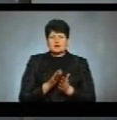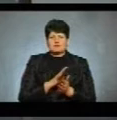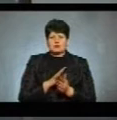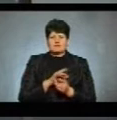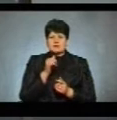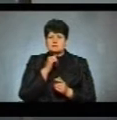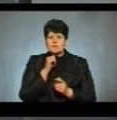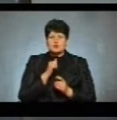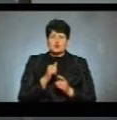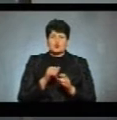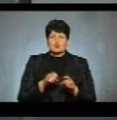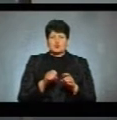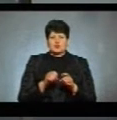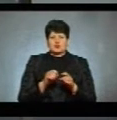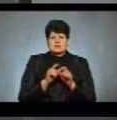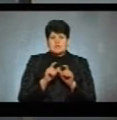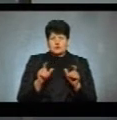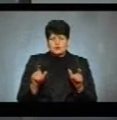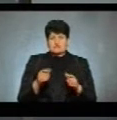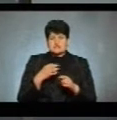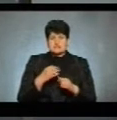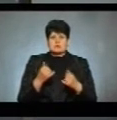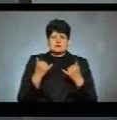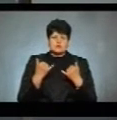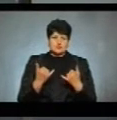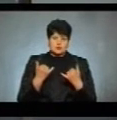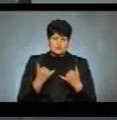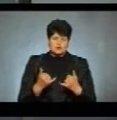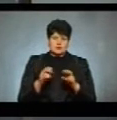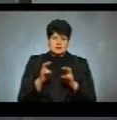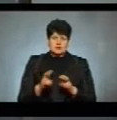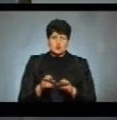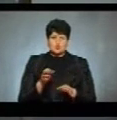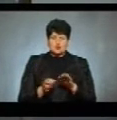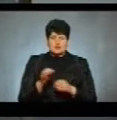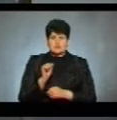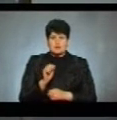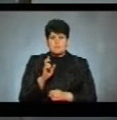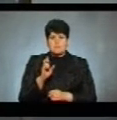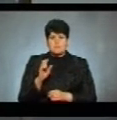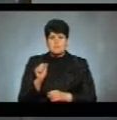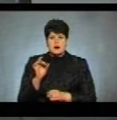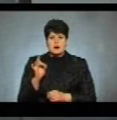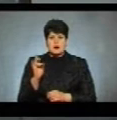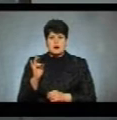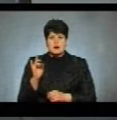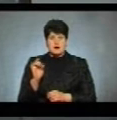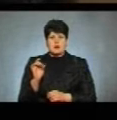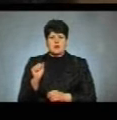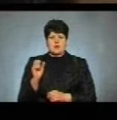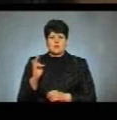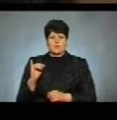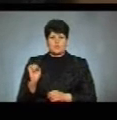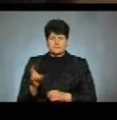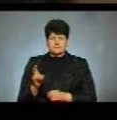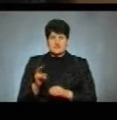установи, повідомив під час сьогоднішнього засідання в Тернопільському окружному адмінсуді суддя Андрій Баранюк. Подробиці у сюжеті Анжели Шови.